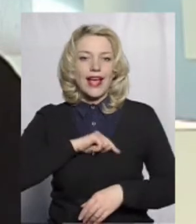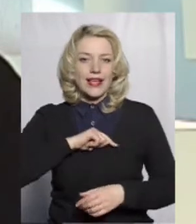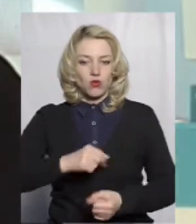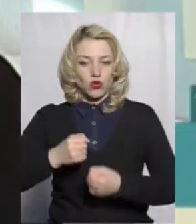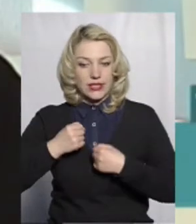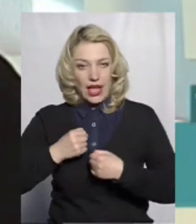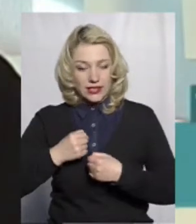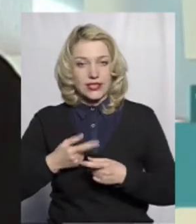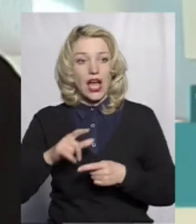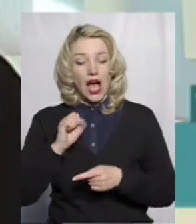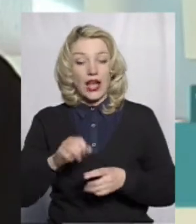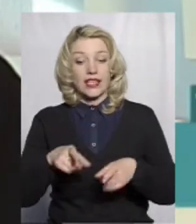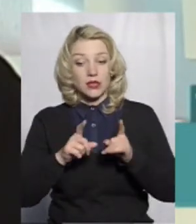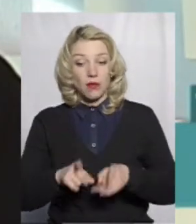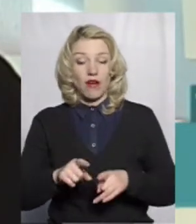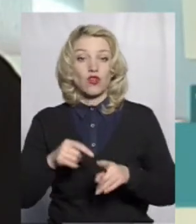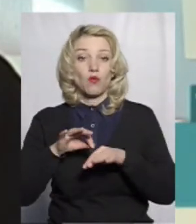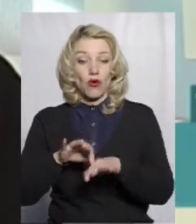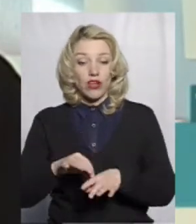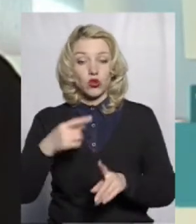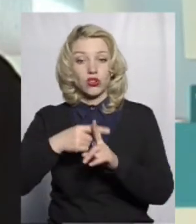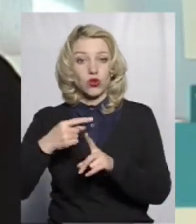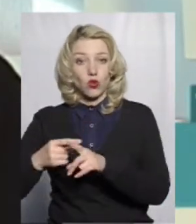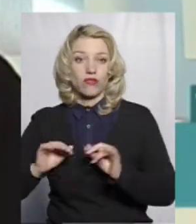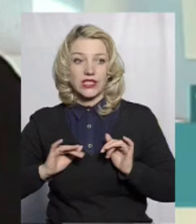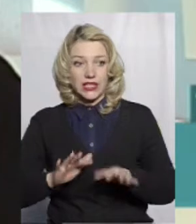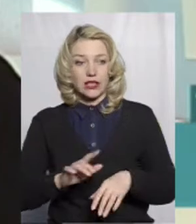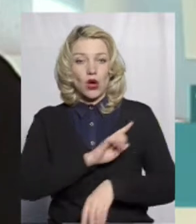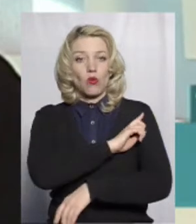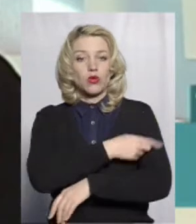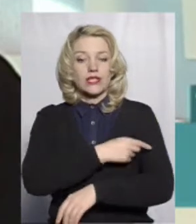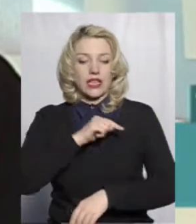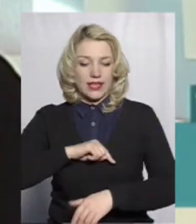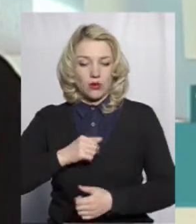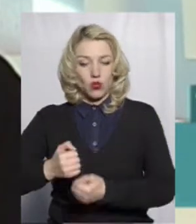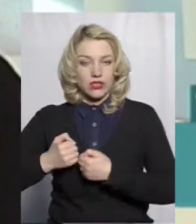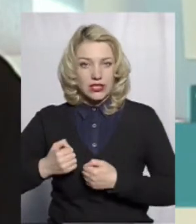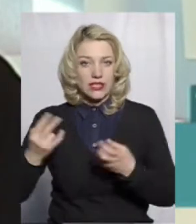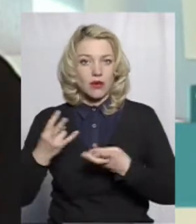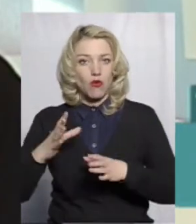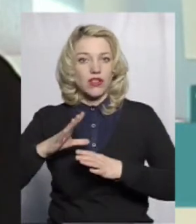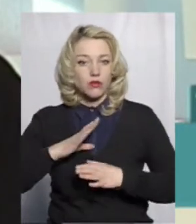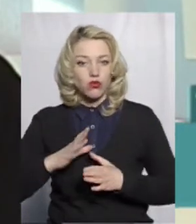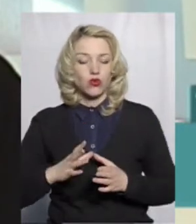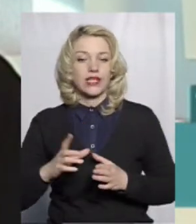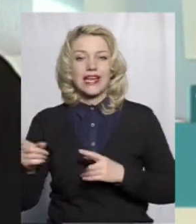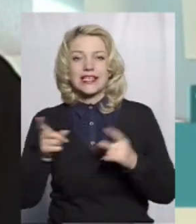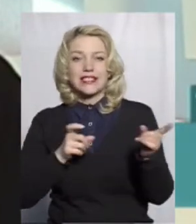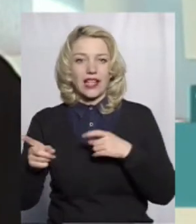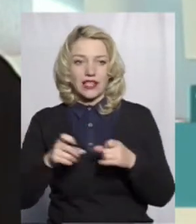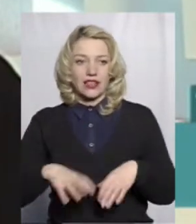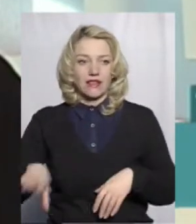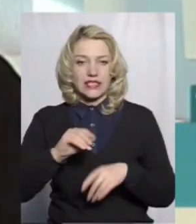насправді в проведенні додаткових заходів з посиленої імунізації мають бути задіяні всі